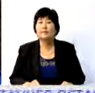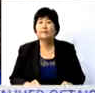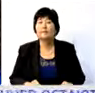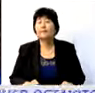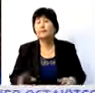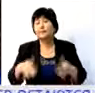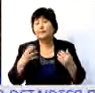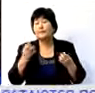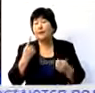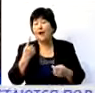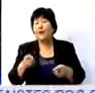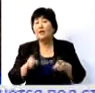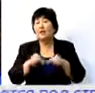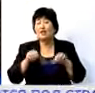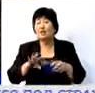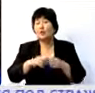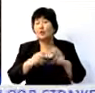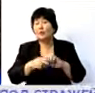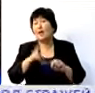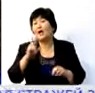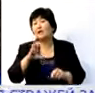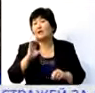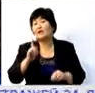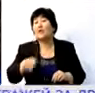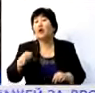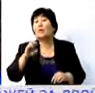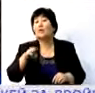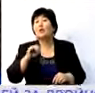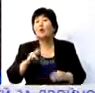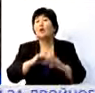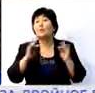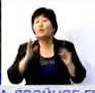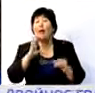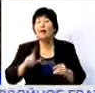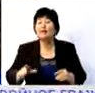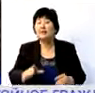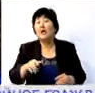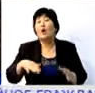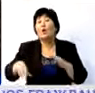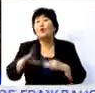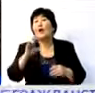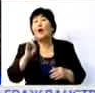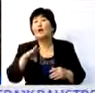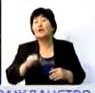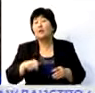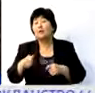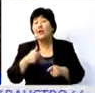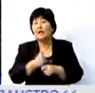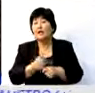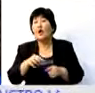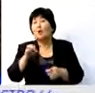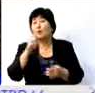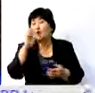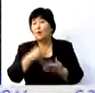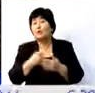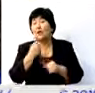На сегодня еще одна нерешенная пока проблема в Казалинском районе – понтонный мост через Дарью на участке Карлан. При поддержке Аким области из областного бюджета